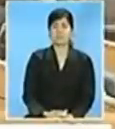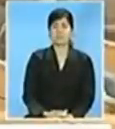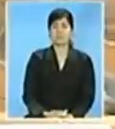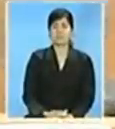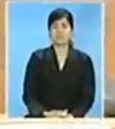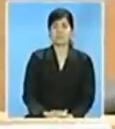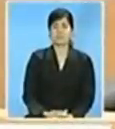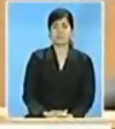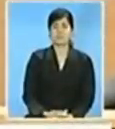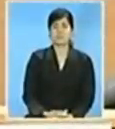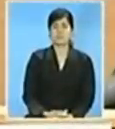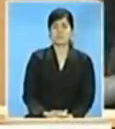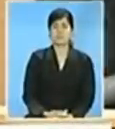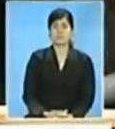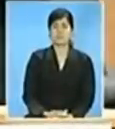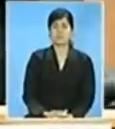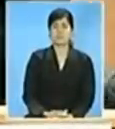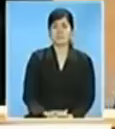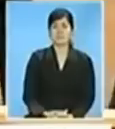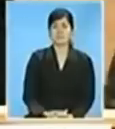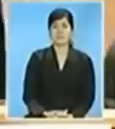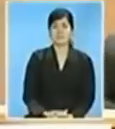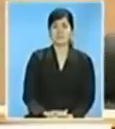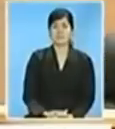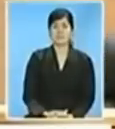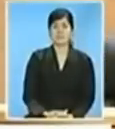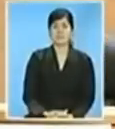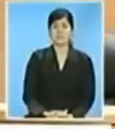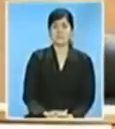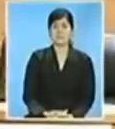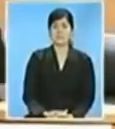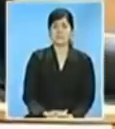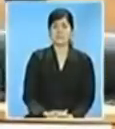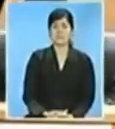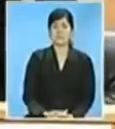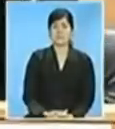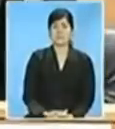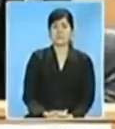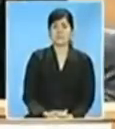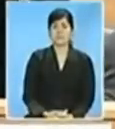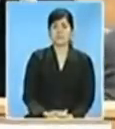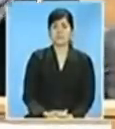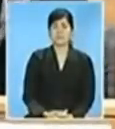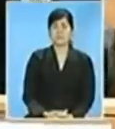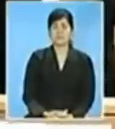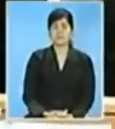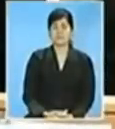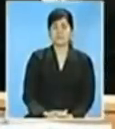สภาที่มันไม่ใช่สภาแต่เป็นการ